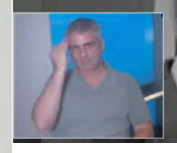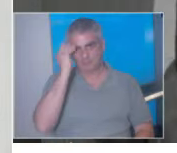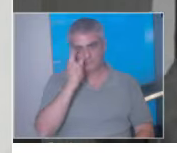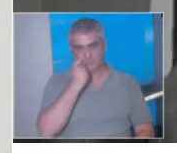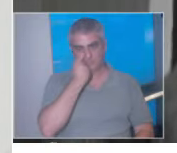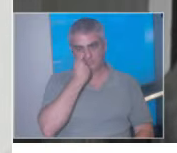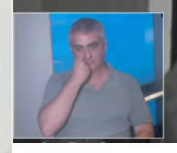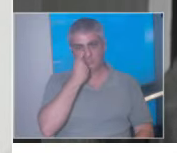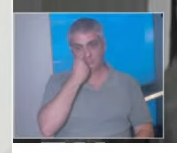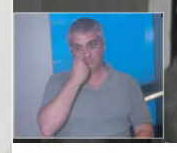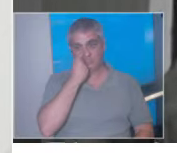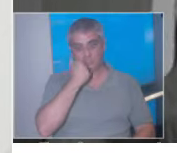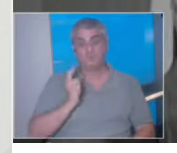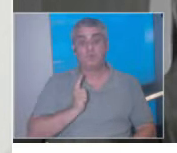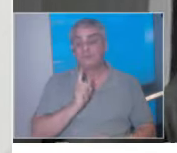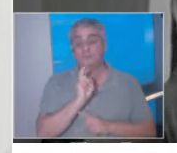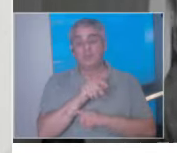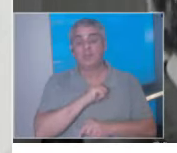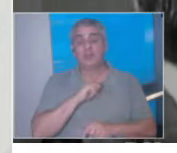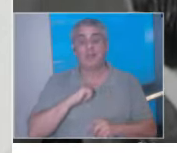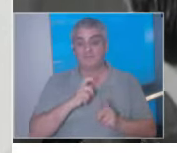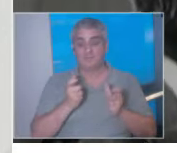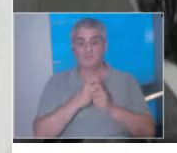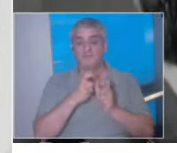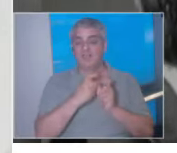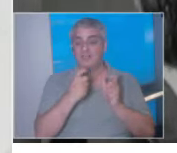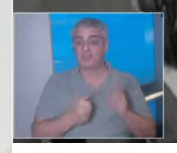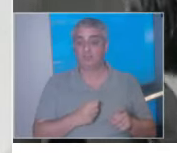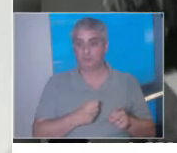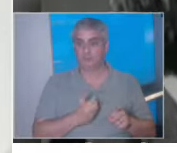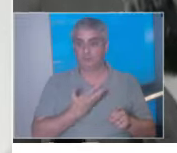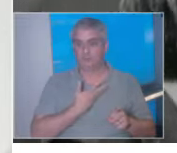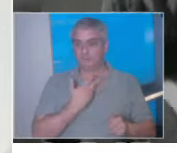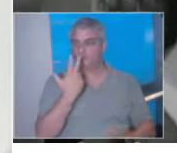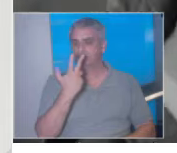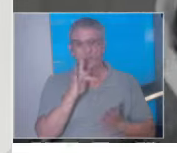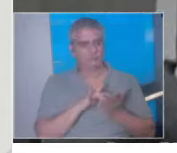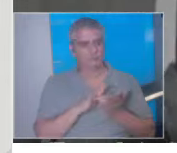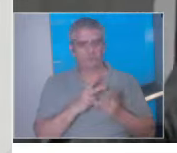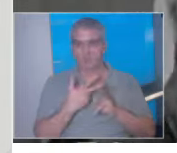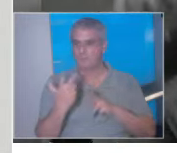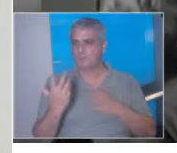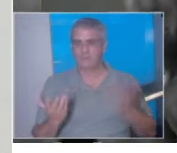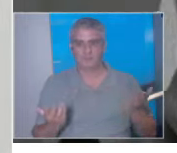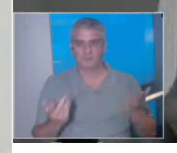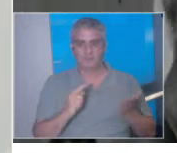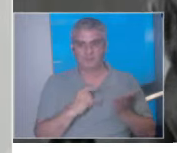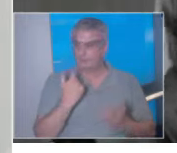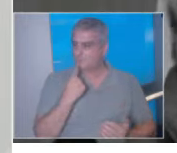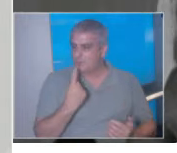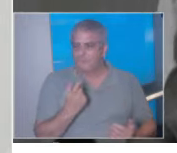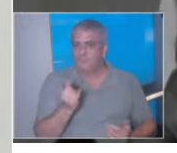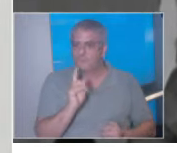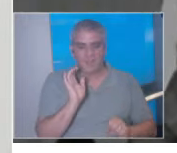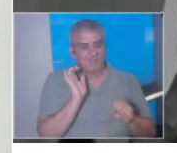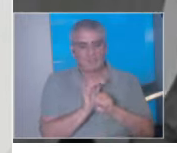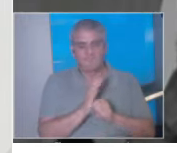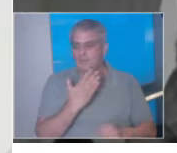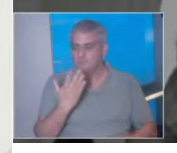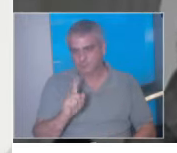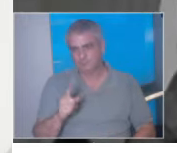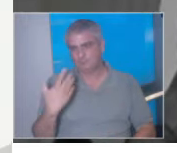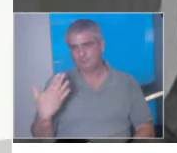הוא התמודד גם באופן אישי, לבד במפלגת גשר, הוא קיבל 3 מנדטים. לכן תמיד אומר שמי שדופק את עדות